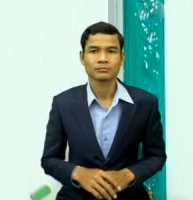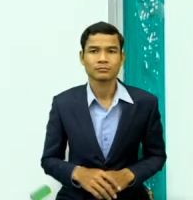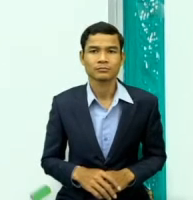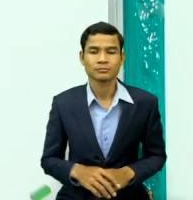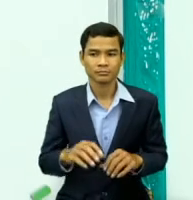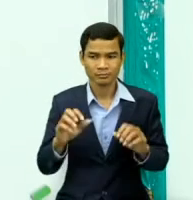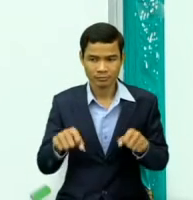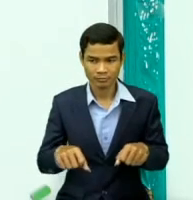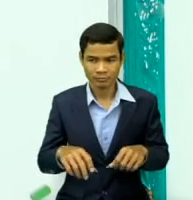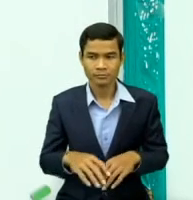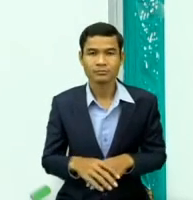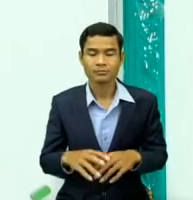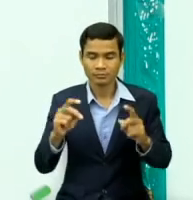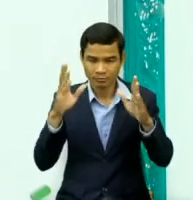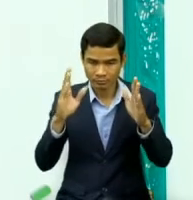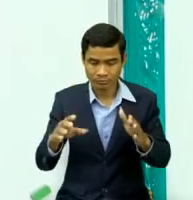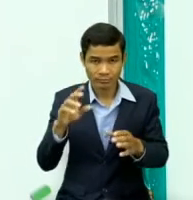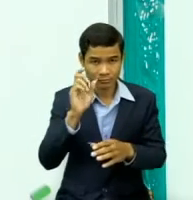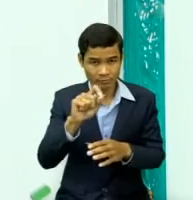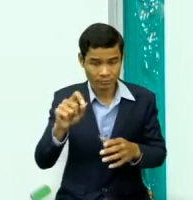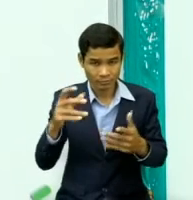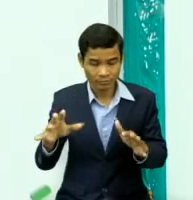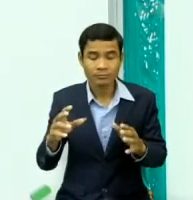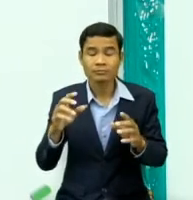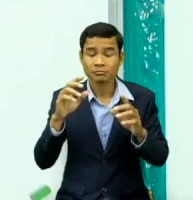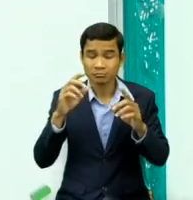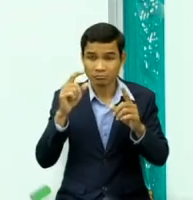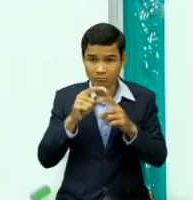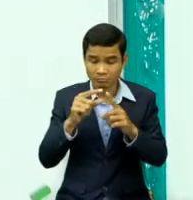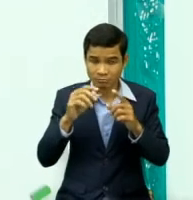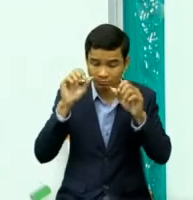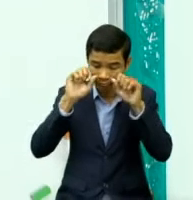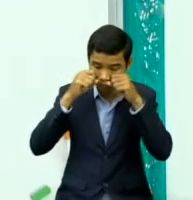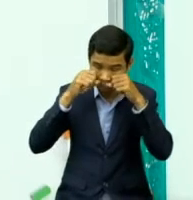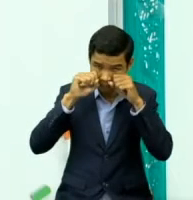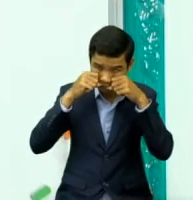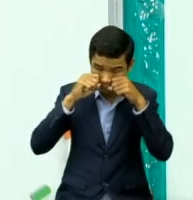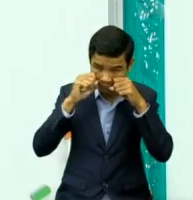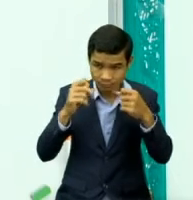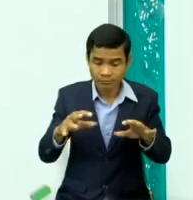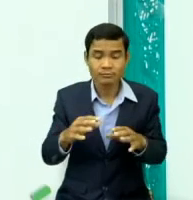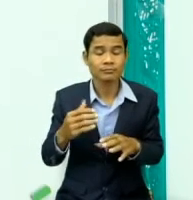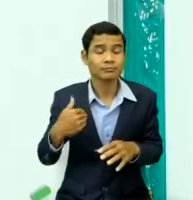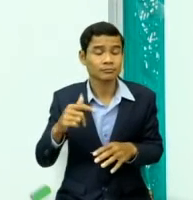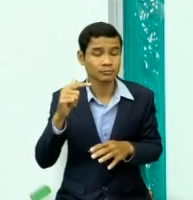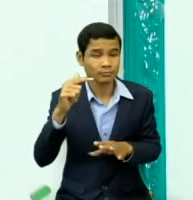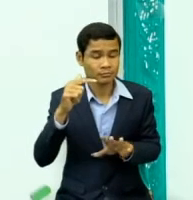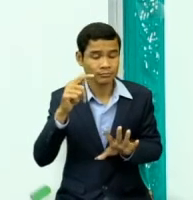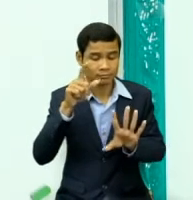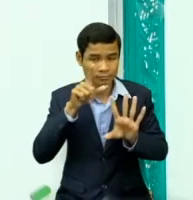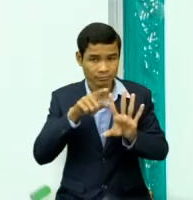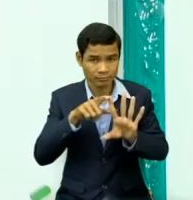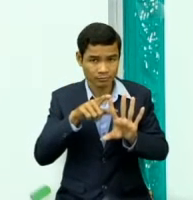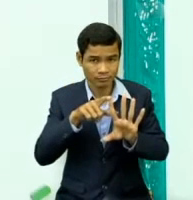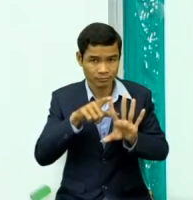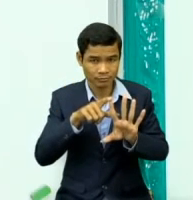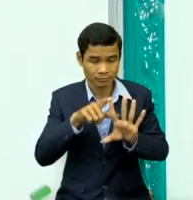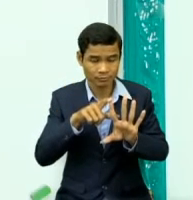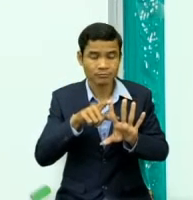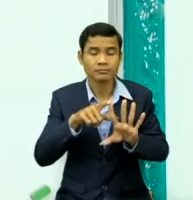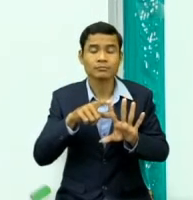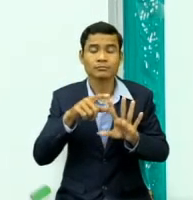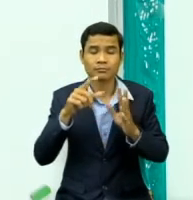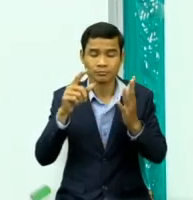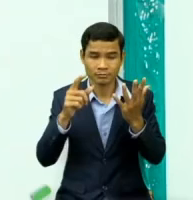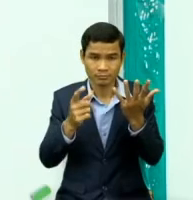chà này có sơ sơ rưỡi hói cho mùi nụ bị ngái ngò đai miệng ạ sò ngớ xâm lạp bí